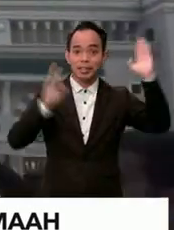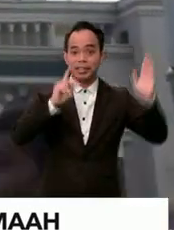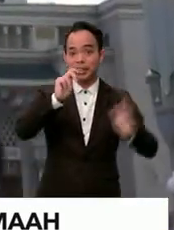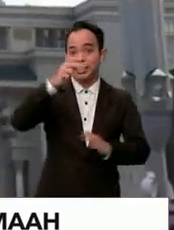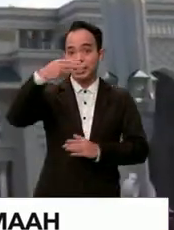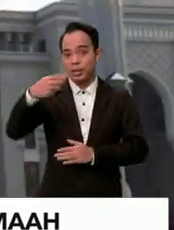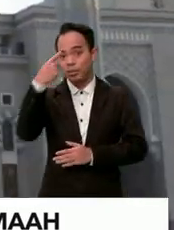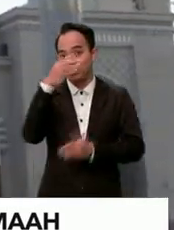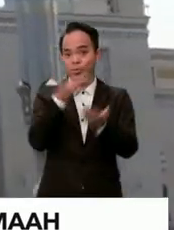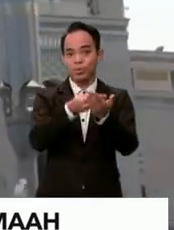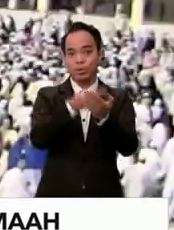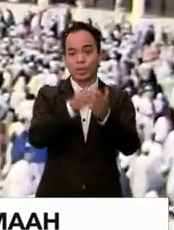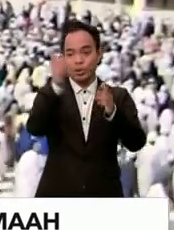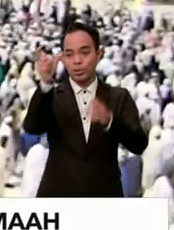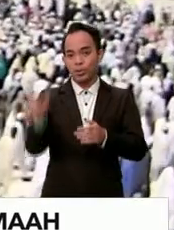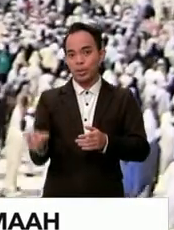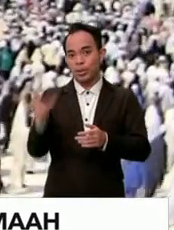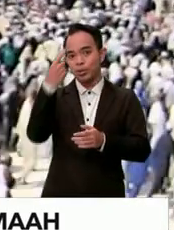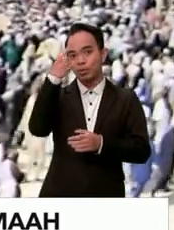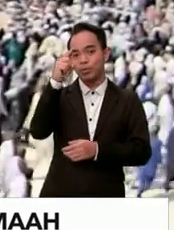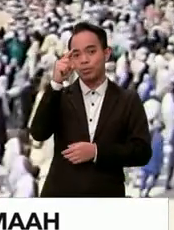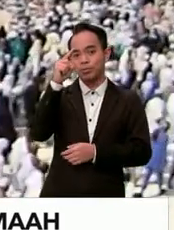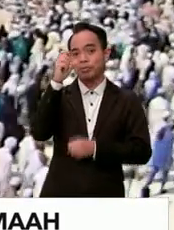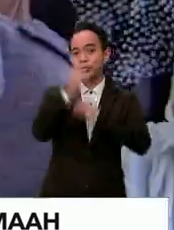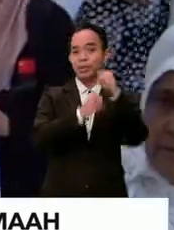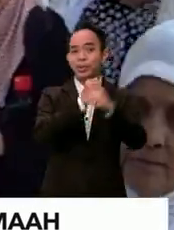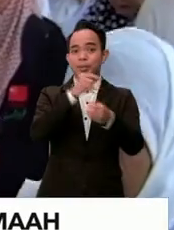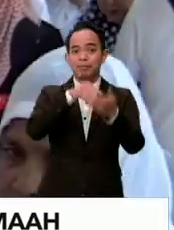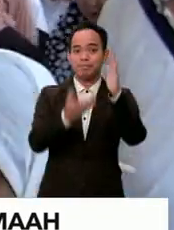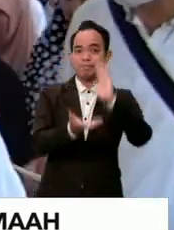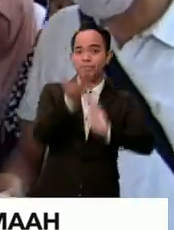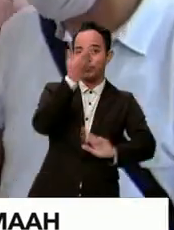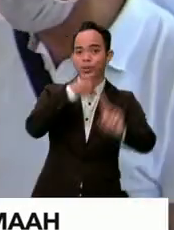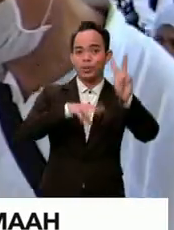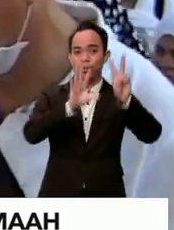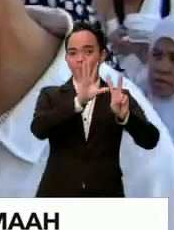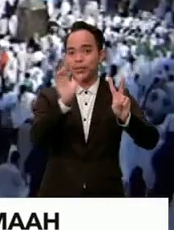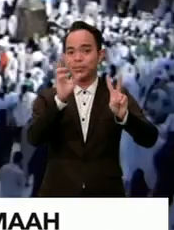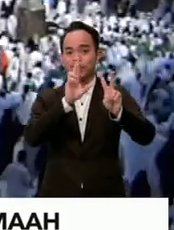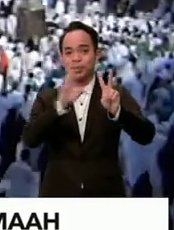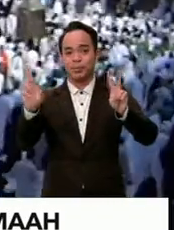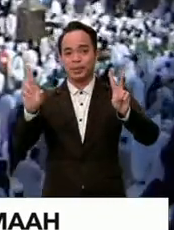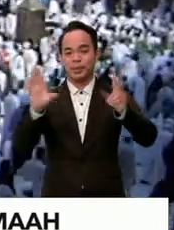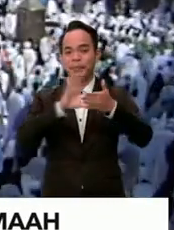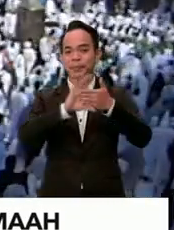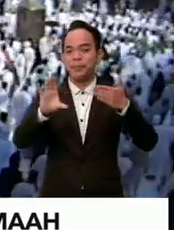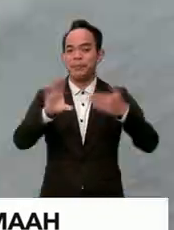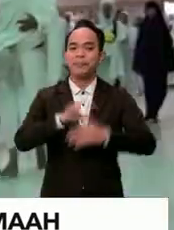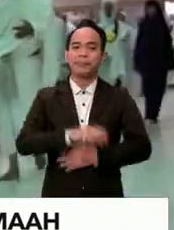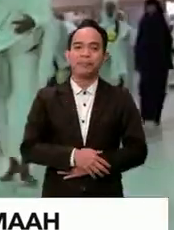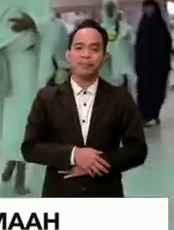menunaikan haji bagi seorang jemaah muassasah pada tahun ini meningkat kepada lebih 25.000 ringgit